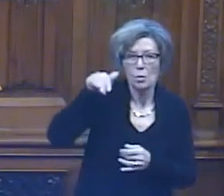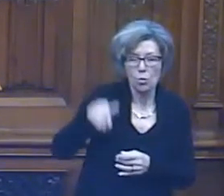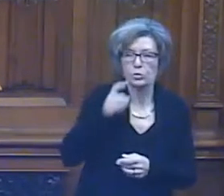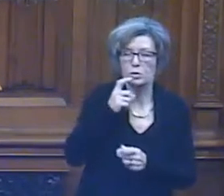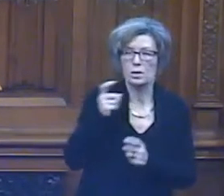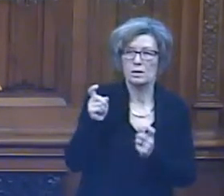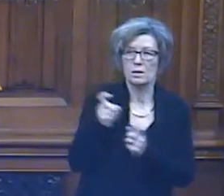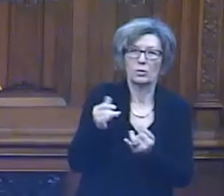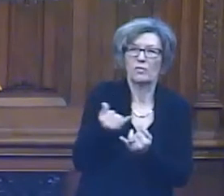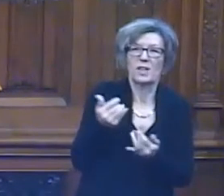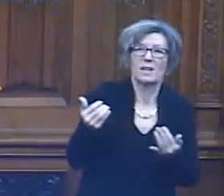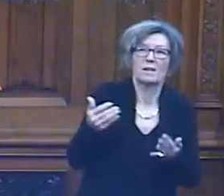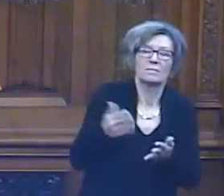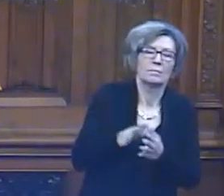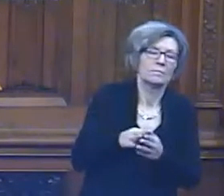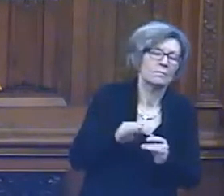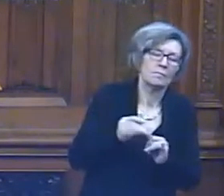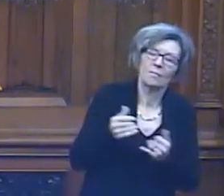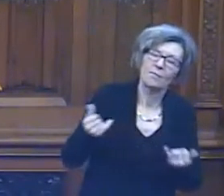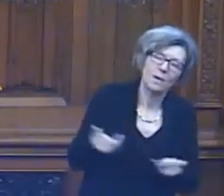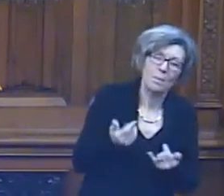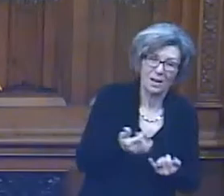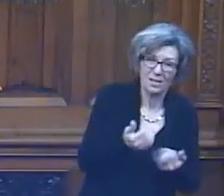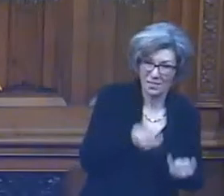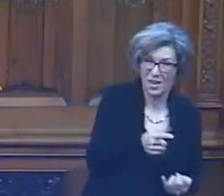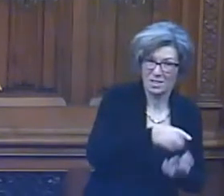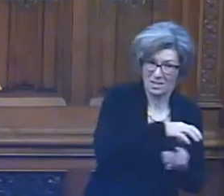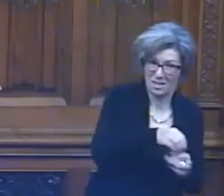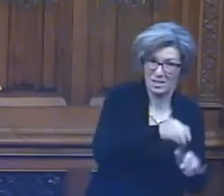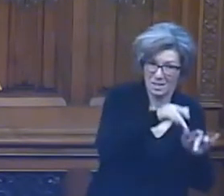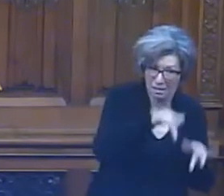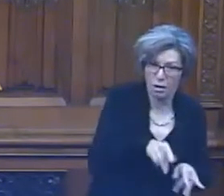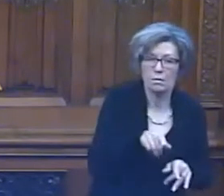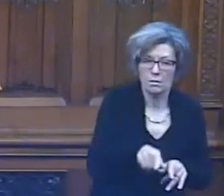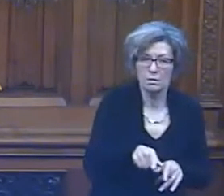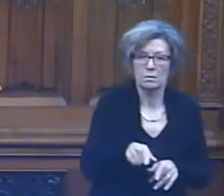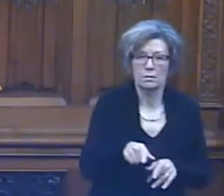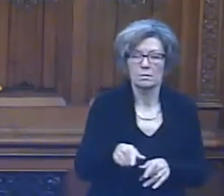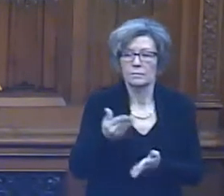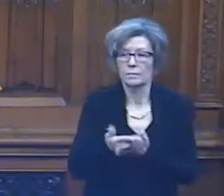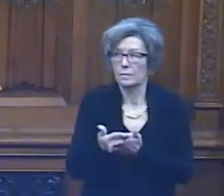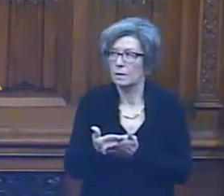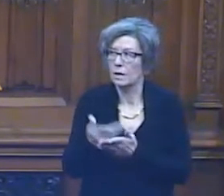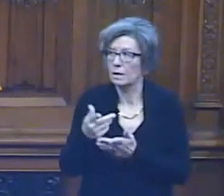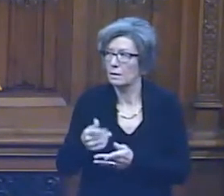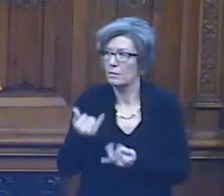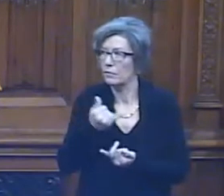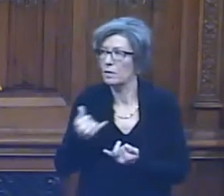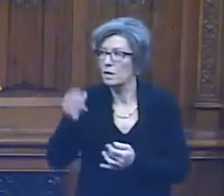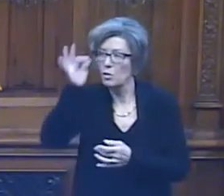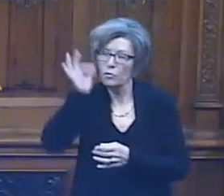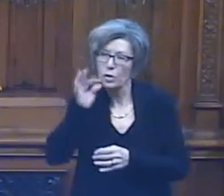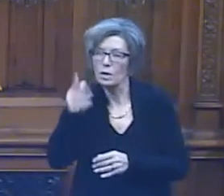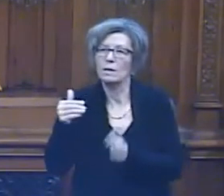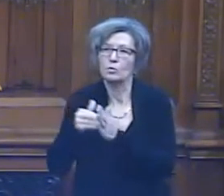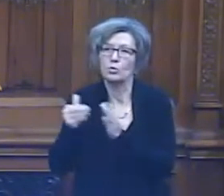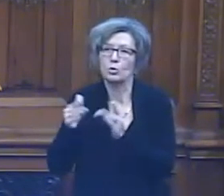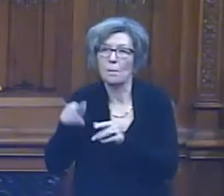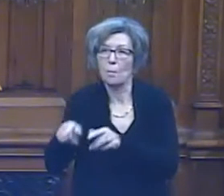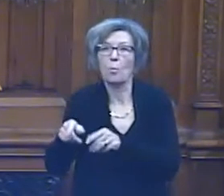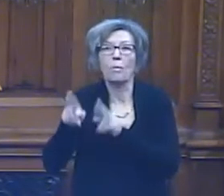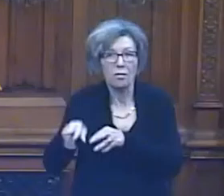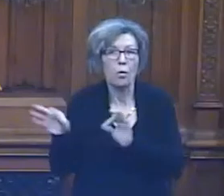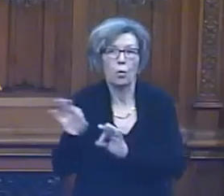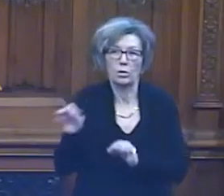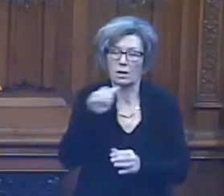Wie immer in solchen Situationen, wo eine Krise ist, zeigt sich meiner Meinung nach die Resilienzfähigkeit gewisser Systeme. Und ich glaube,